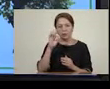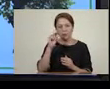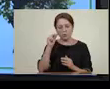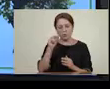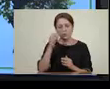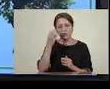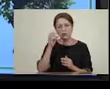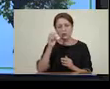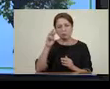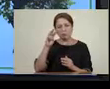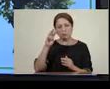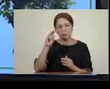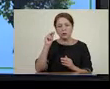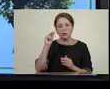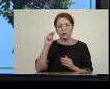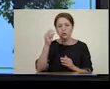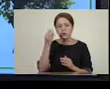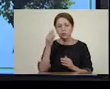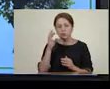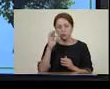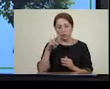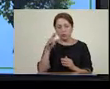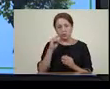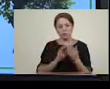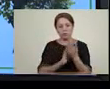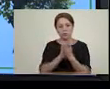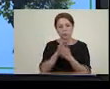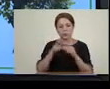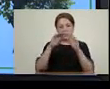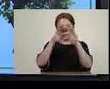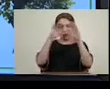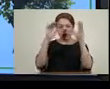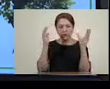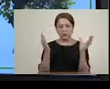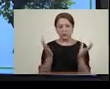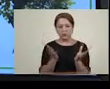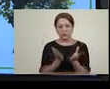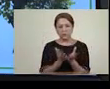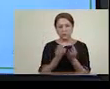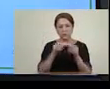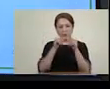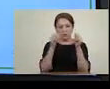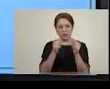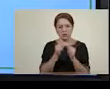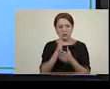esa sharsimon shaklda bo'lishi bilan boshqa o'simliklardan farq qiladi.